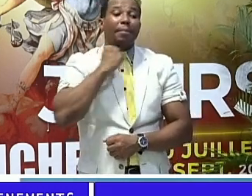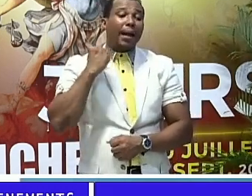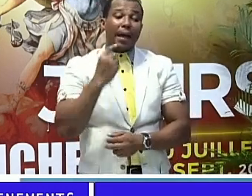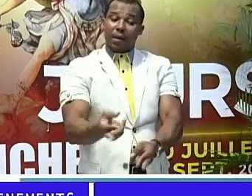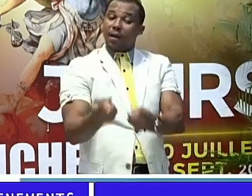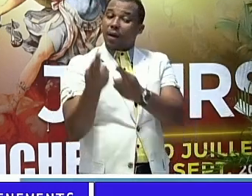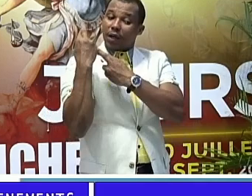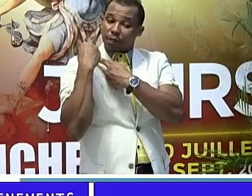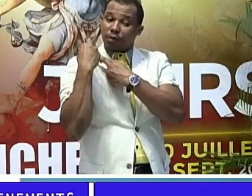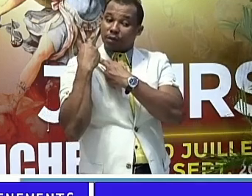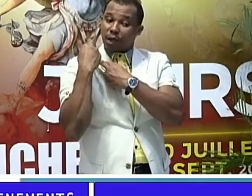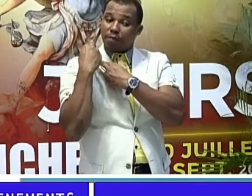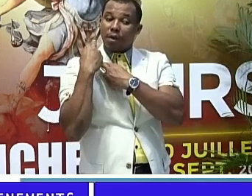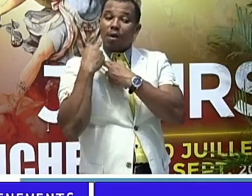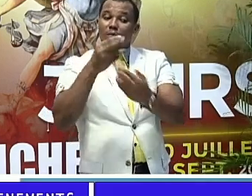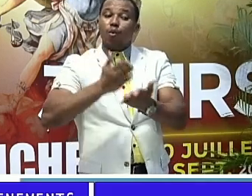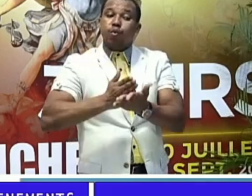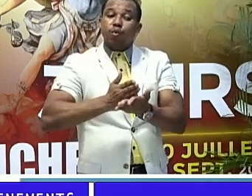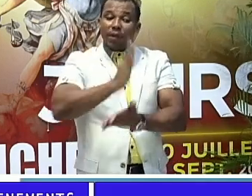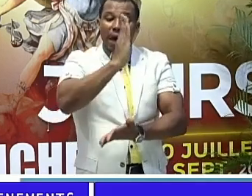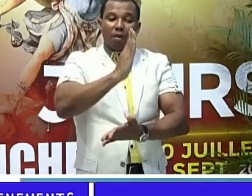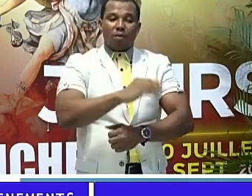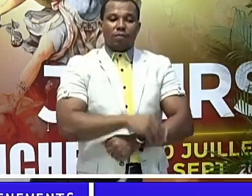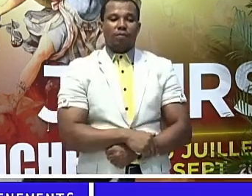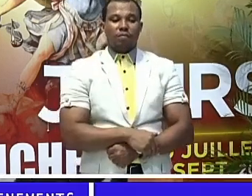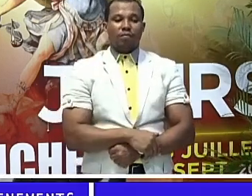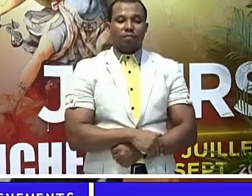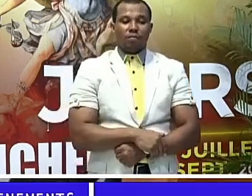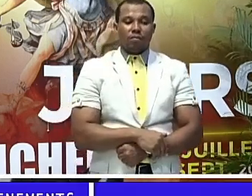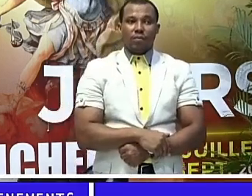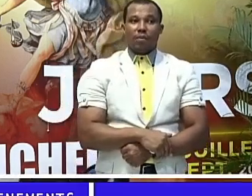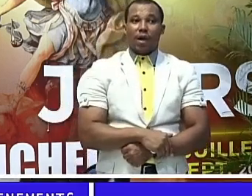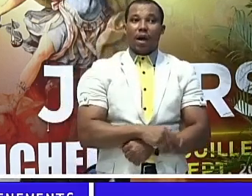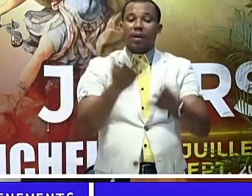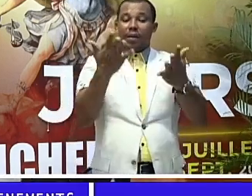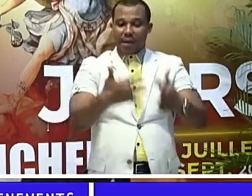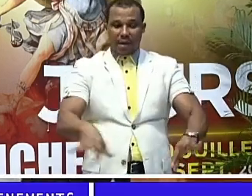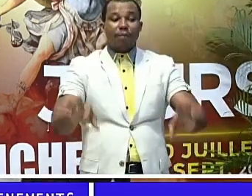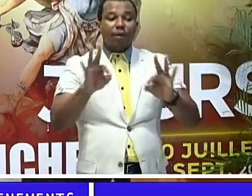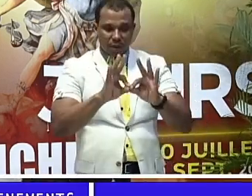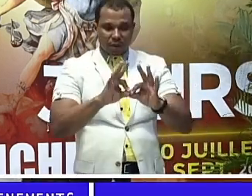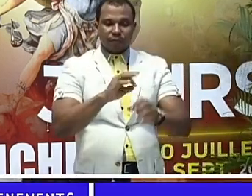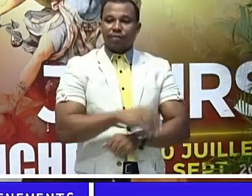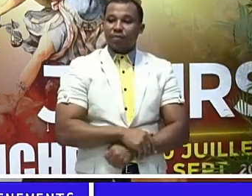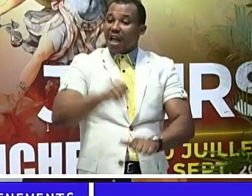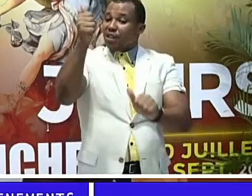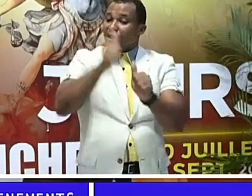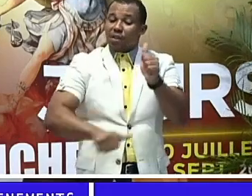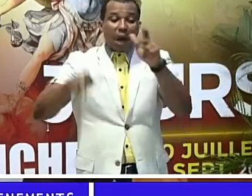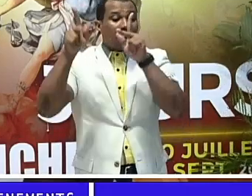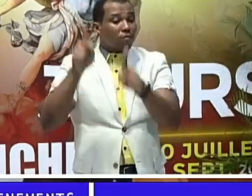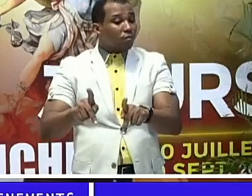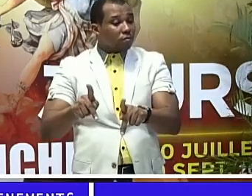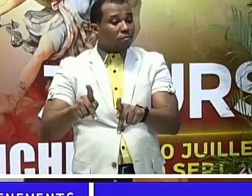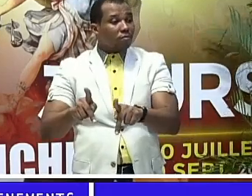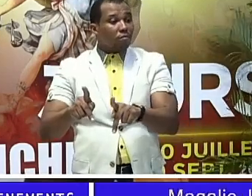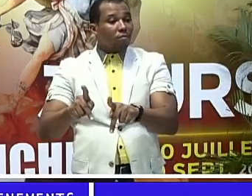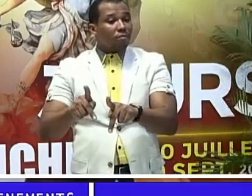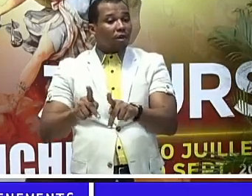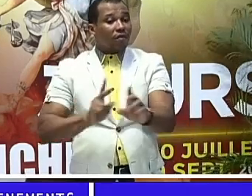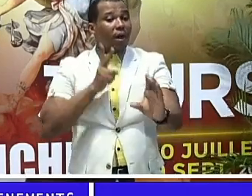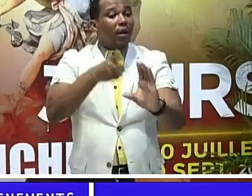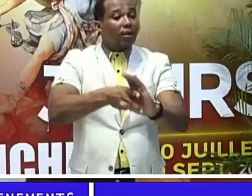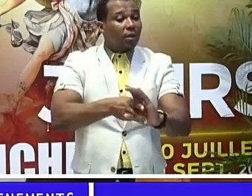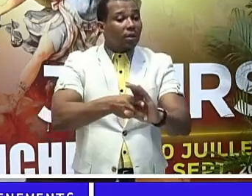dans la chorale consolatrice, il faut un bon dossier. Dossier, il faut m'assurer que mon nom lui présente un certificat